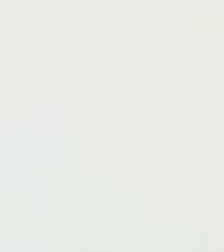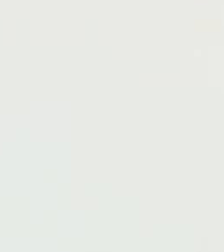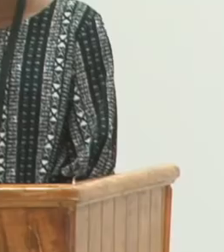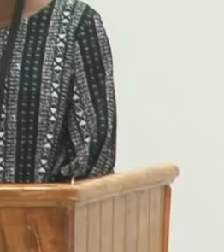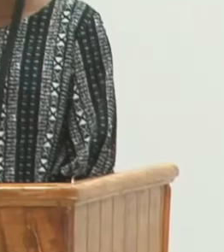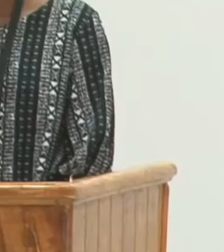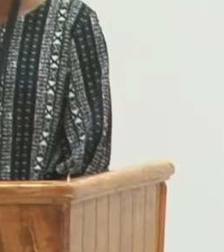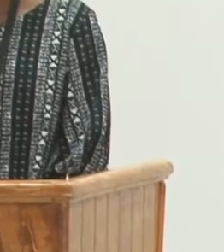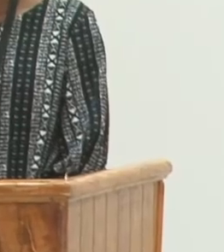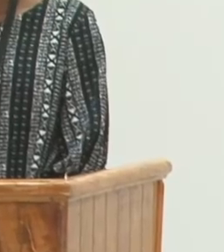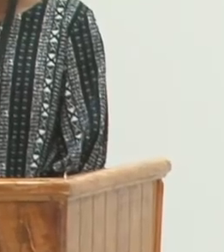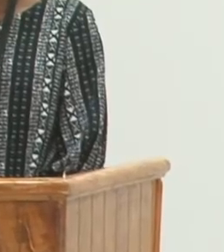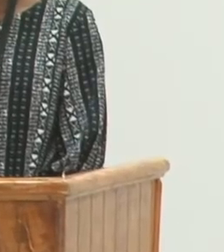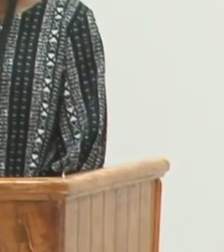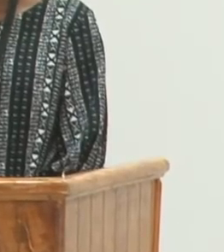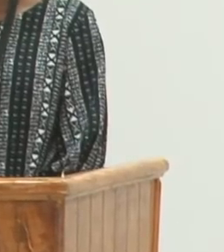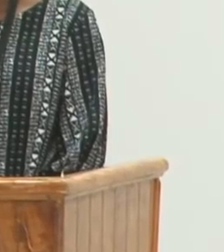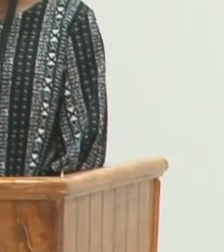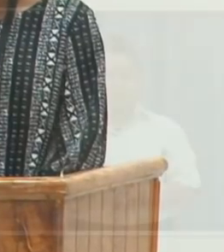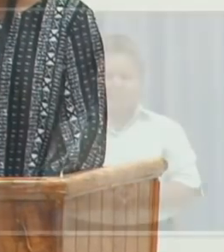Le Dr. Gédéon dit